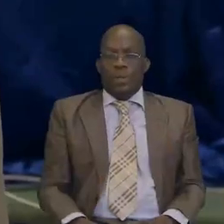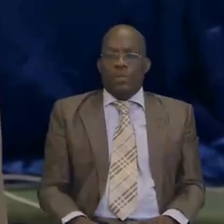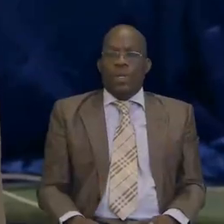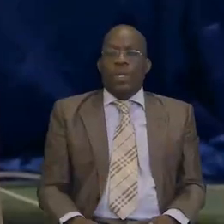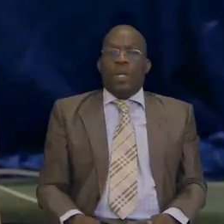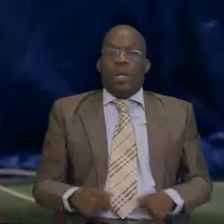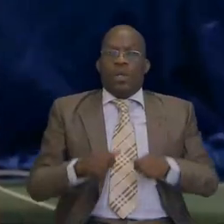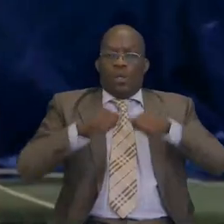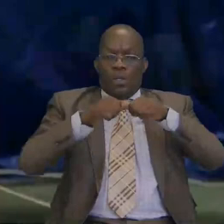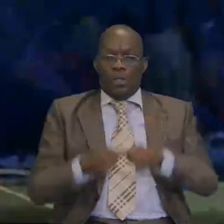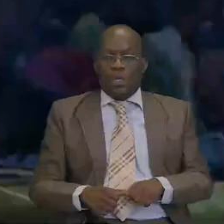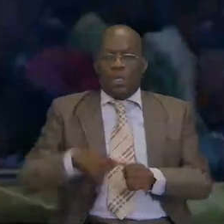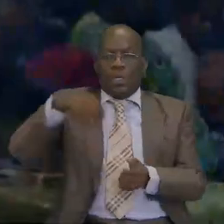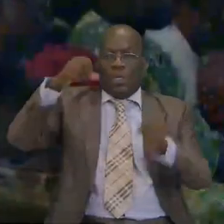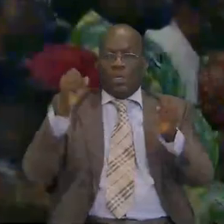Demeure fort.